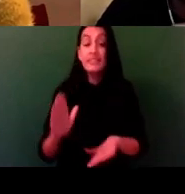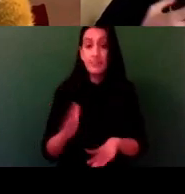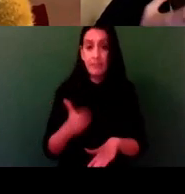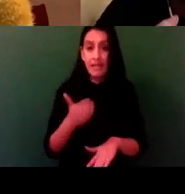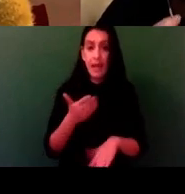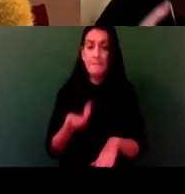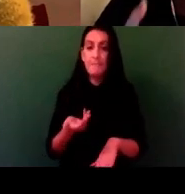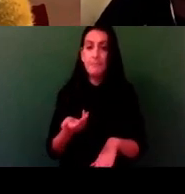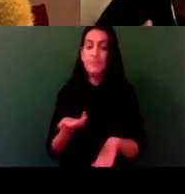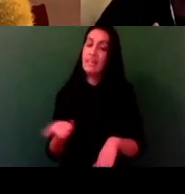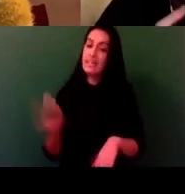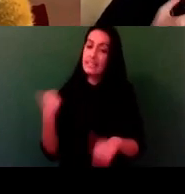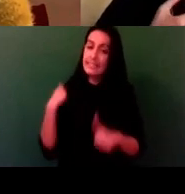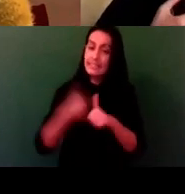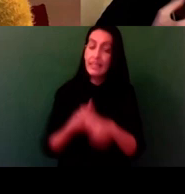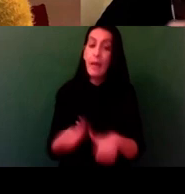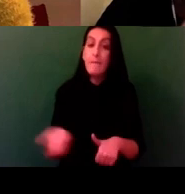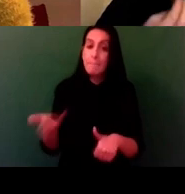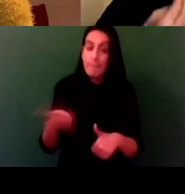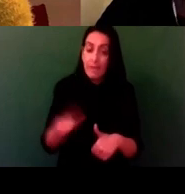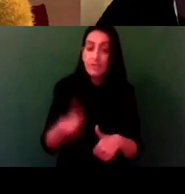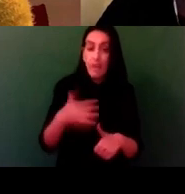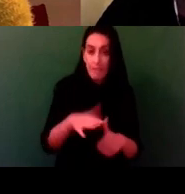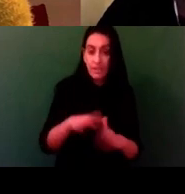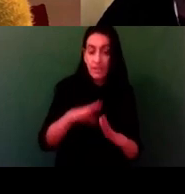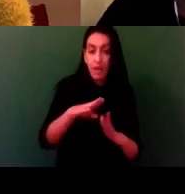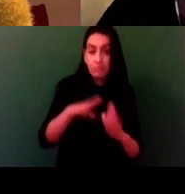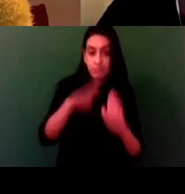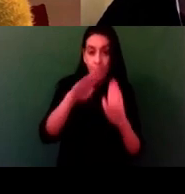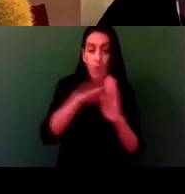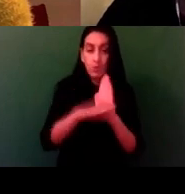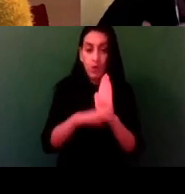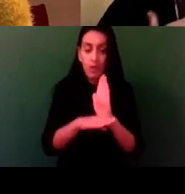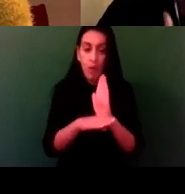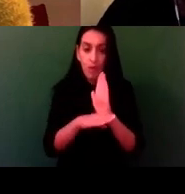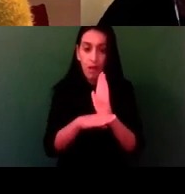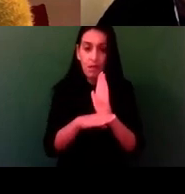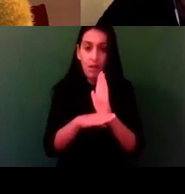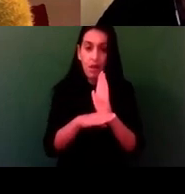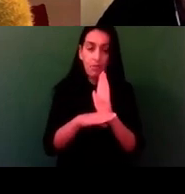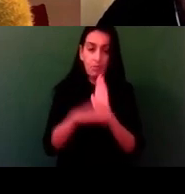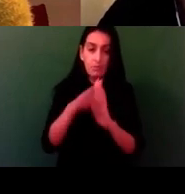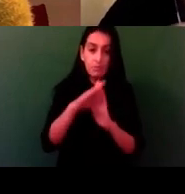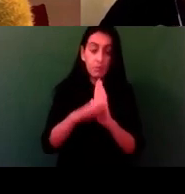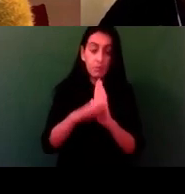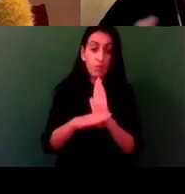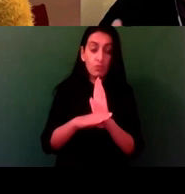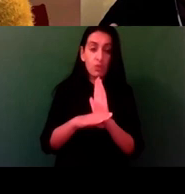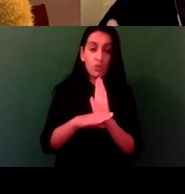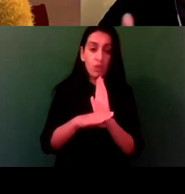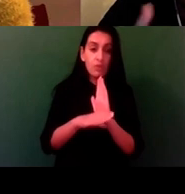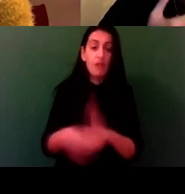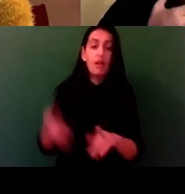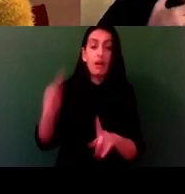araçlarla çoğaltmak durumundayız ki dışarıda insanların görüşleri kalmasın, hepsini dahil edebilelim. Belki